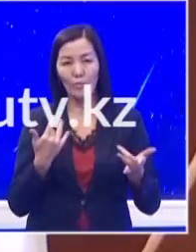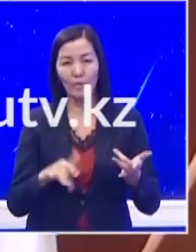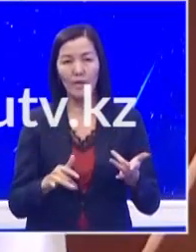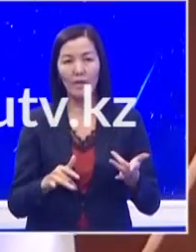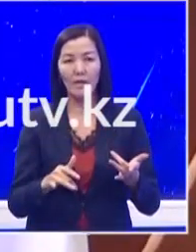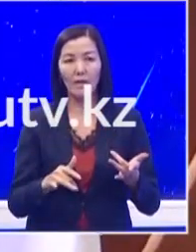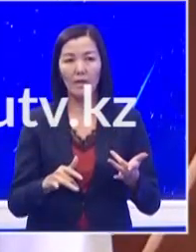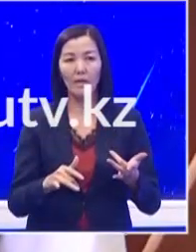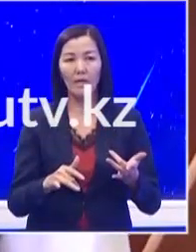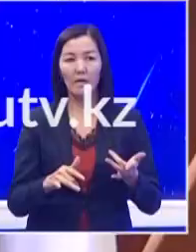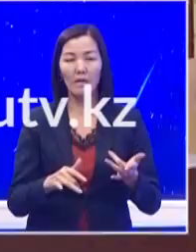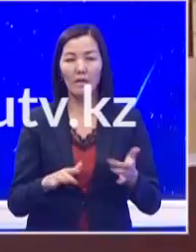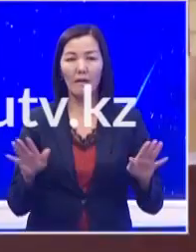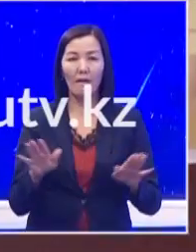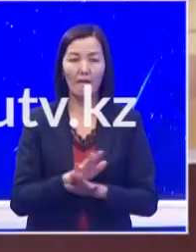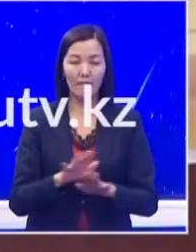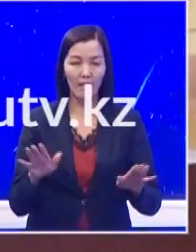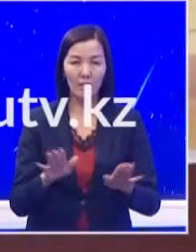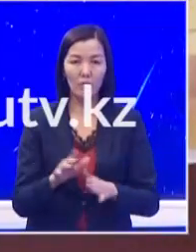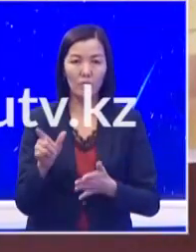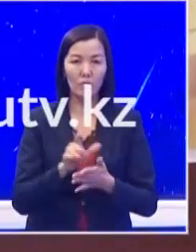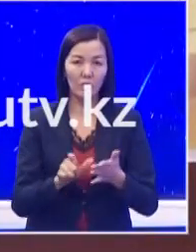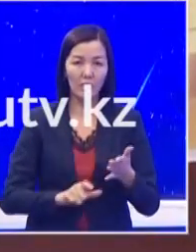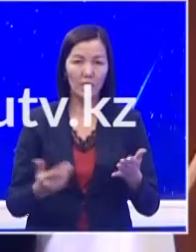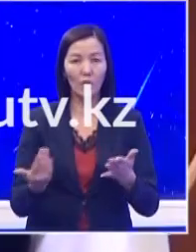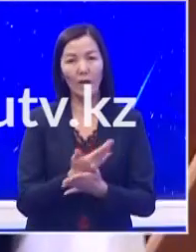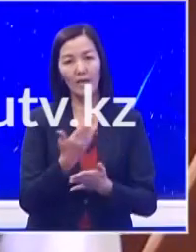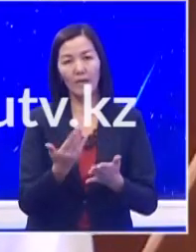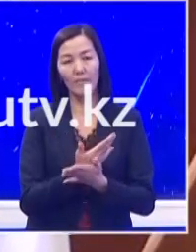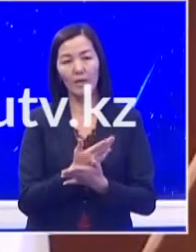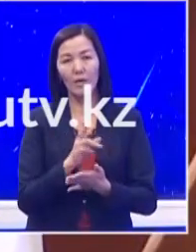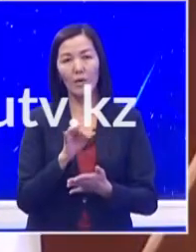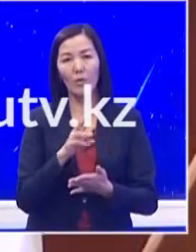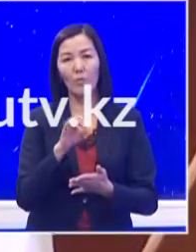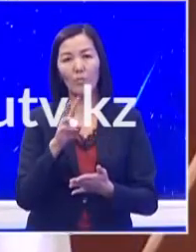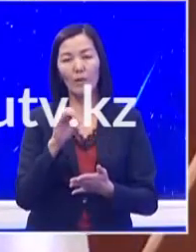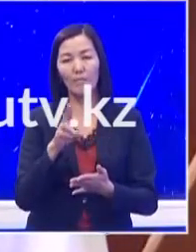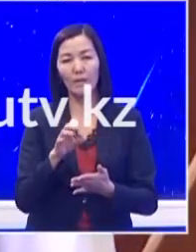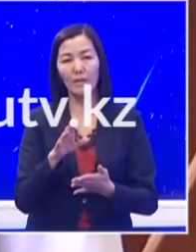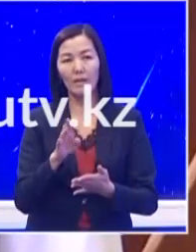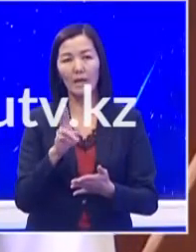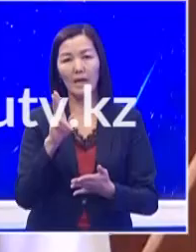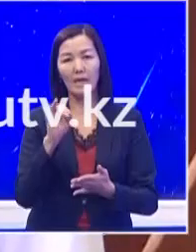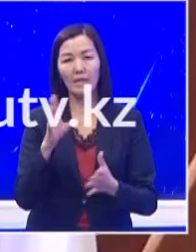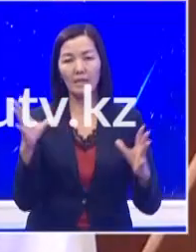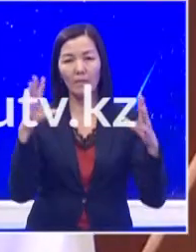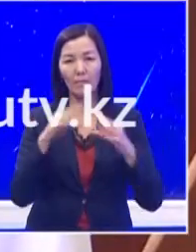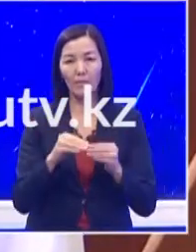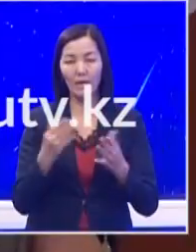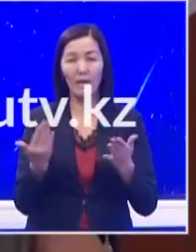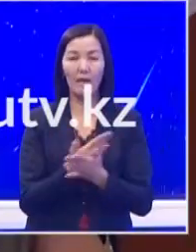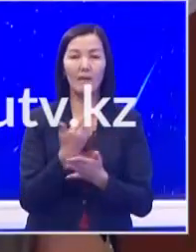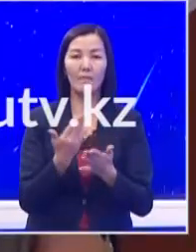ән айту. Яғни жыр деген өзі әңгіме. Жаңа көргендеріңізде мен Құлманбет жырын әлқиссасымен қосып, жаңағы